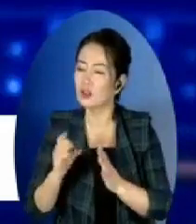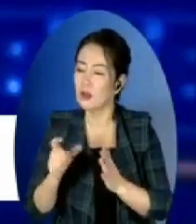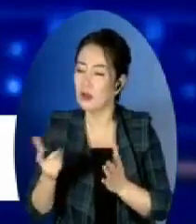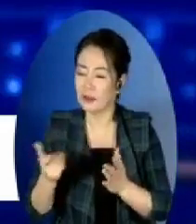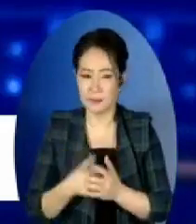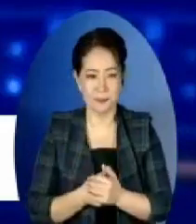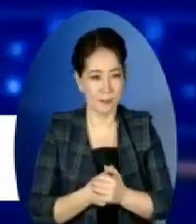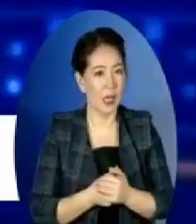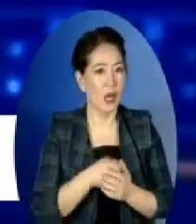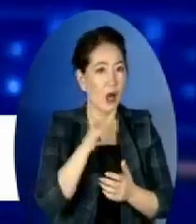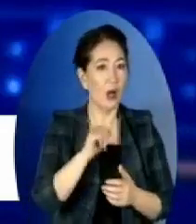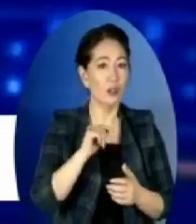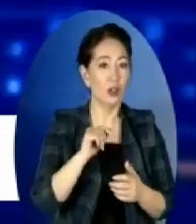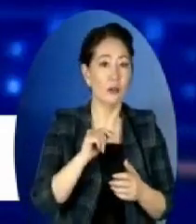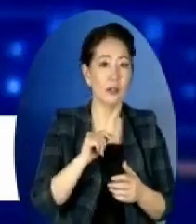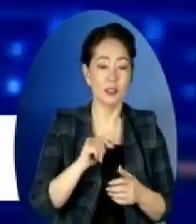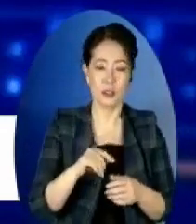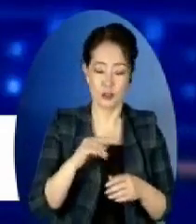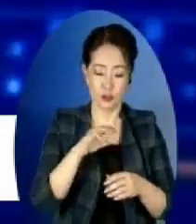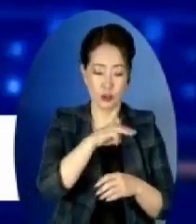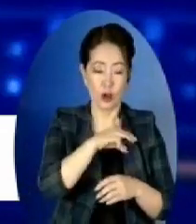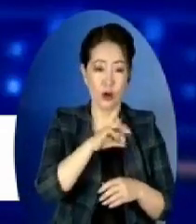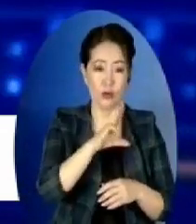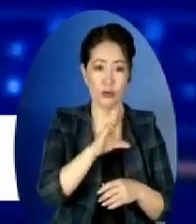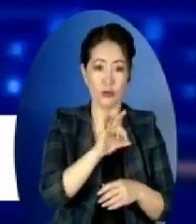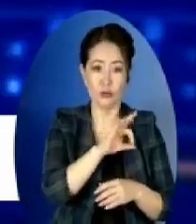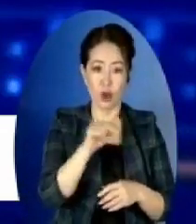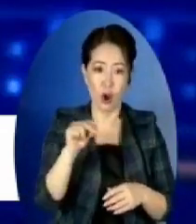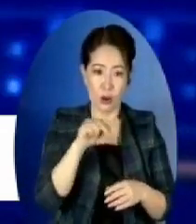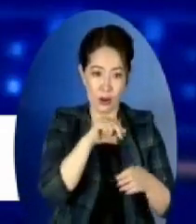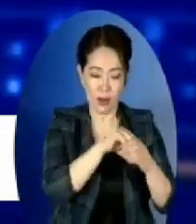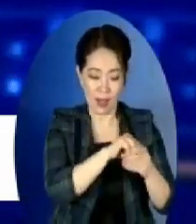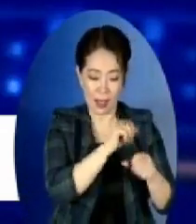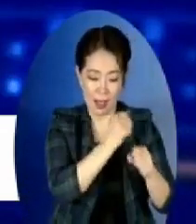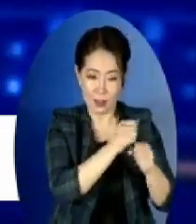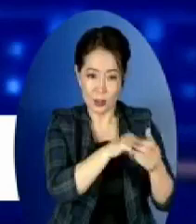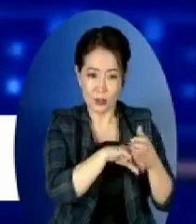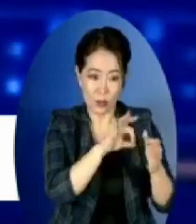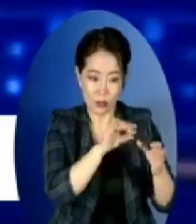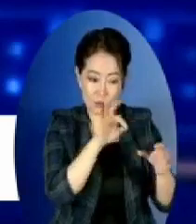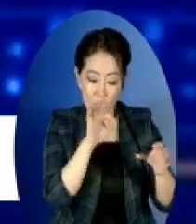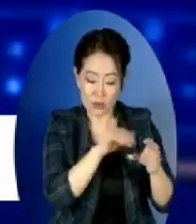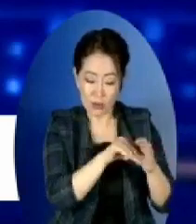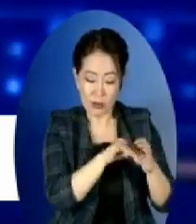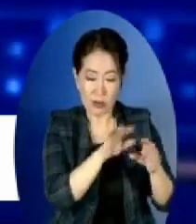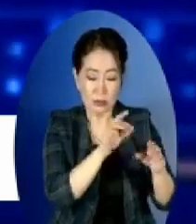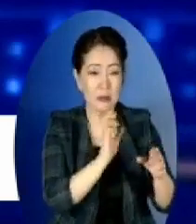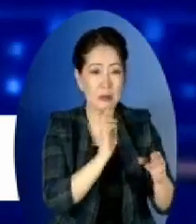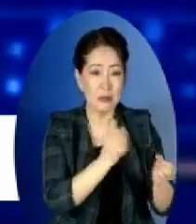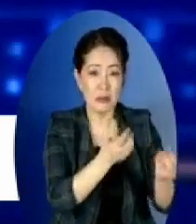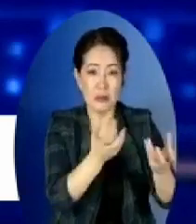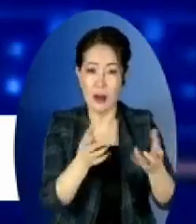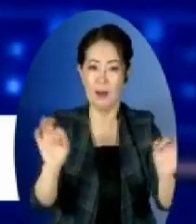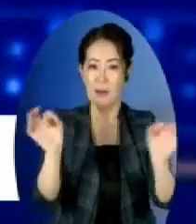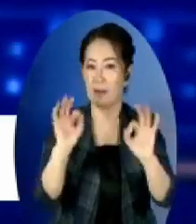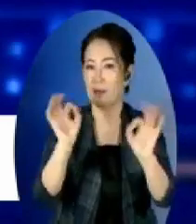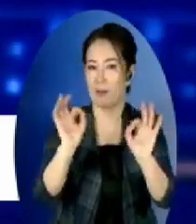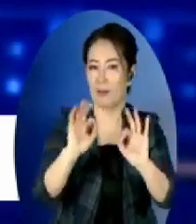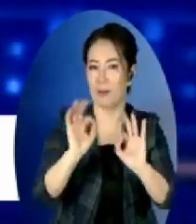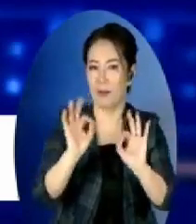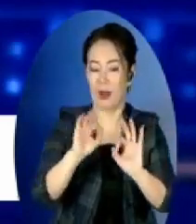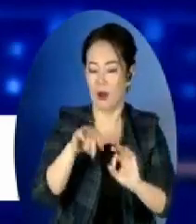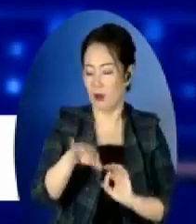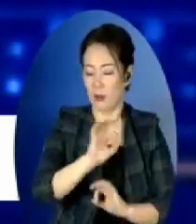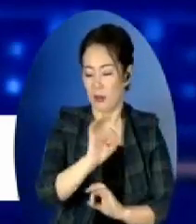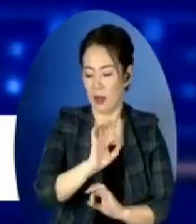одоогийн байдлаар бол давчаан дээр ажиллаж байгаа цэгүүд дээр бол иймэрхүү зөрчил бол гарсан илэрсэн тохиолдол бол бүртгэдэггүй байгаа. За ер нь бол гарж байгаа орж